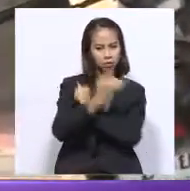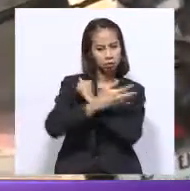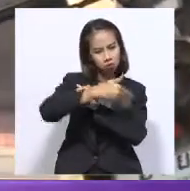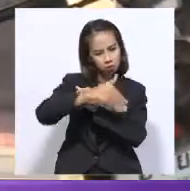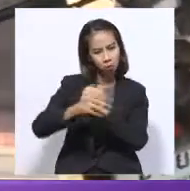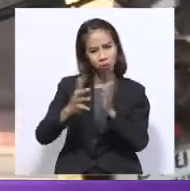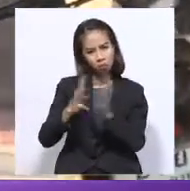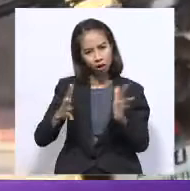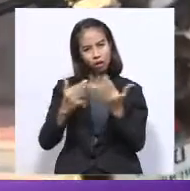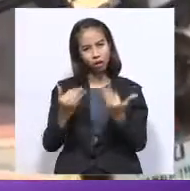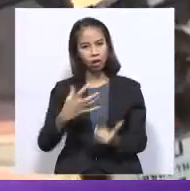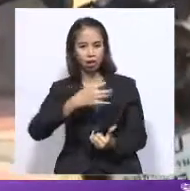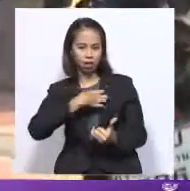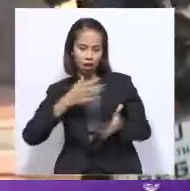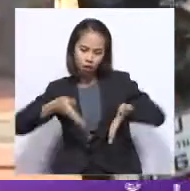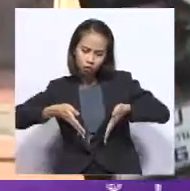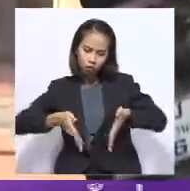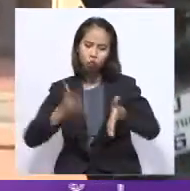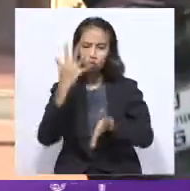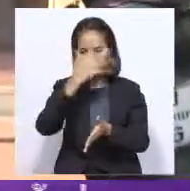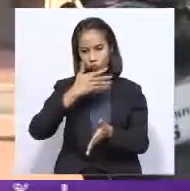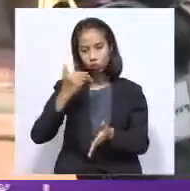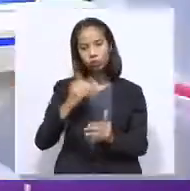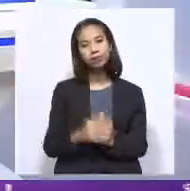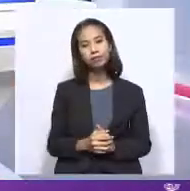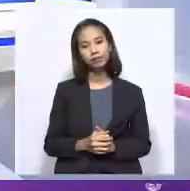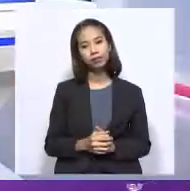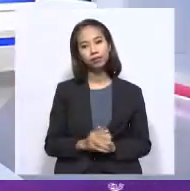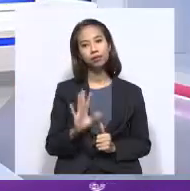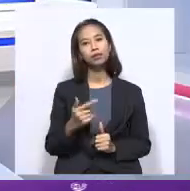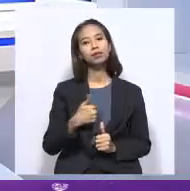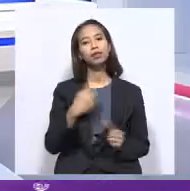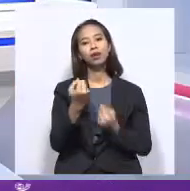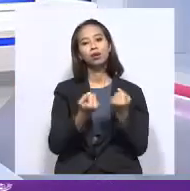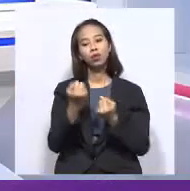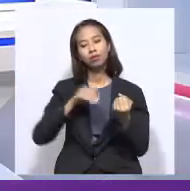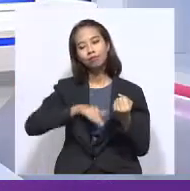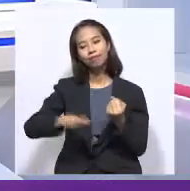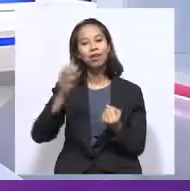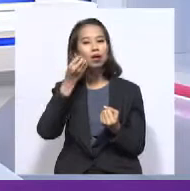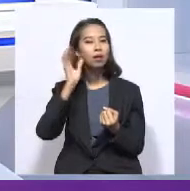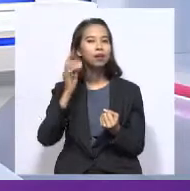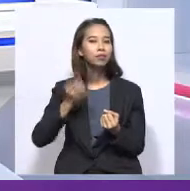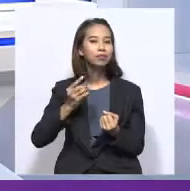ศจึงต้องการให้เป็นถนนที่สวยงามค่ะ เส้นนั้นนี่ผมขับรถกลับบ้านประจำด้วยเคยทานด้วย